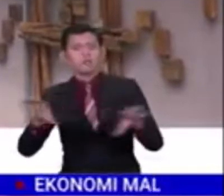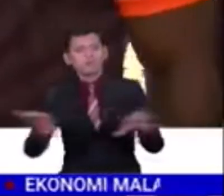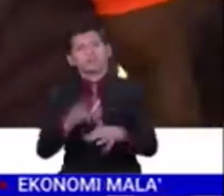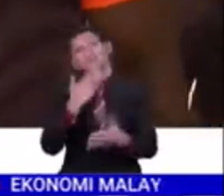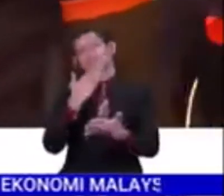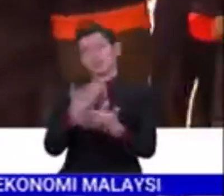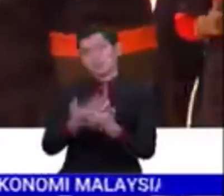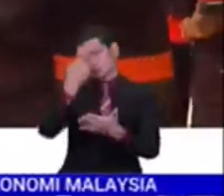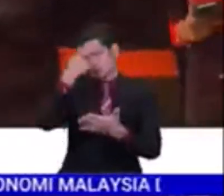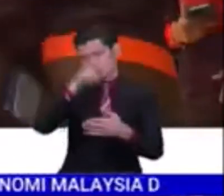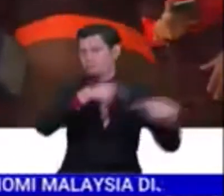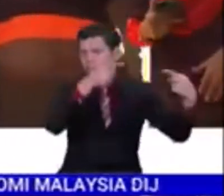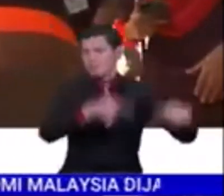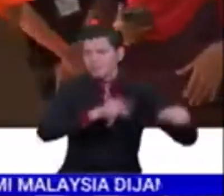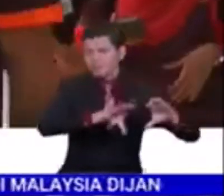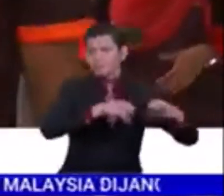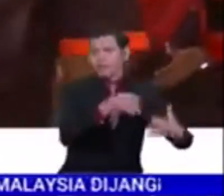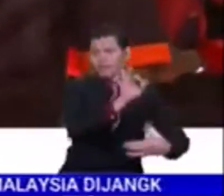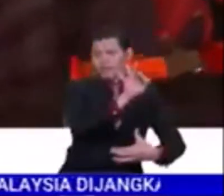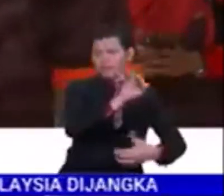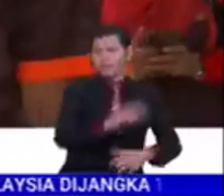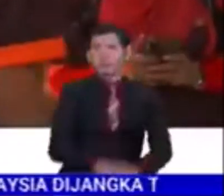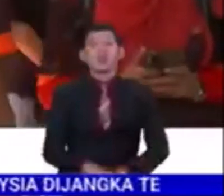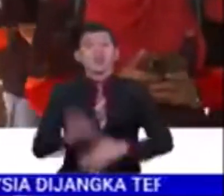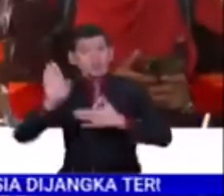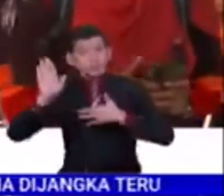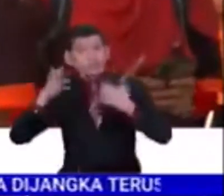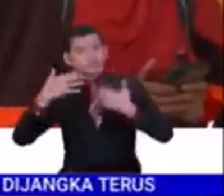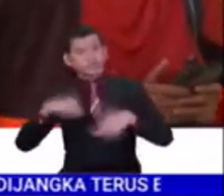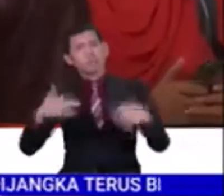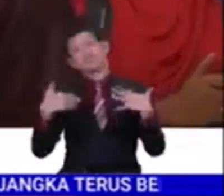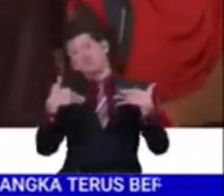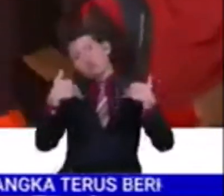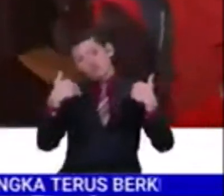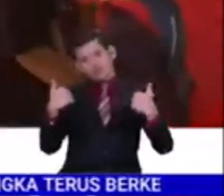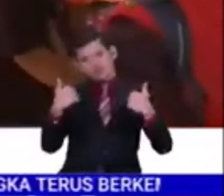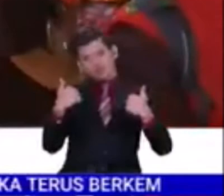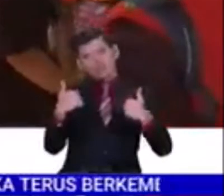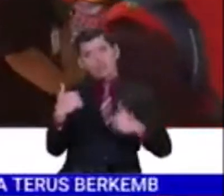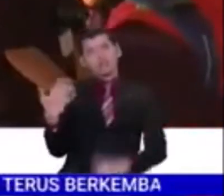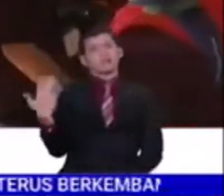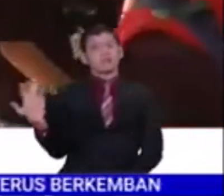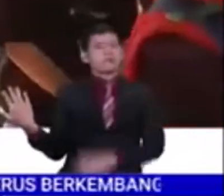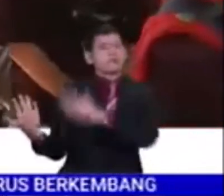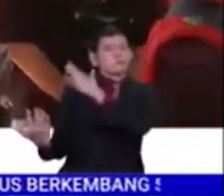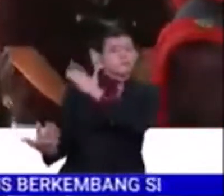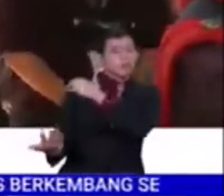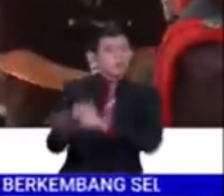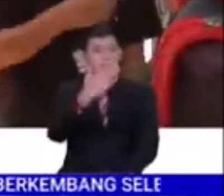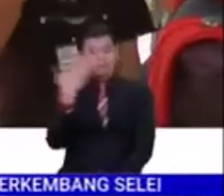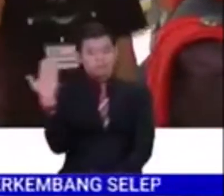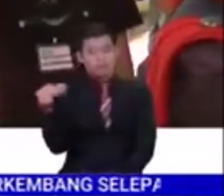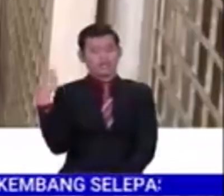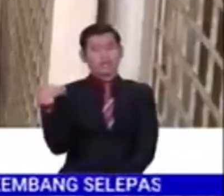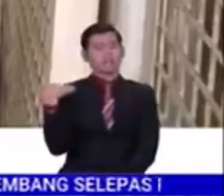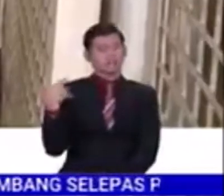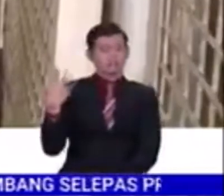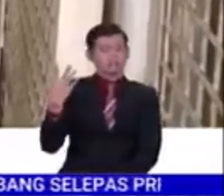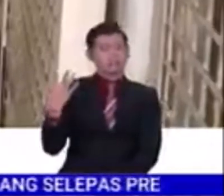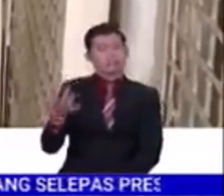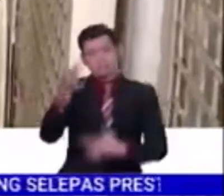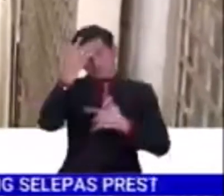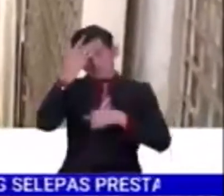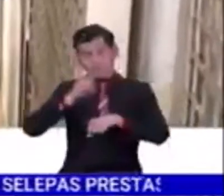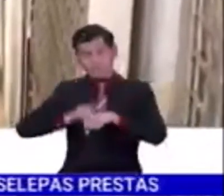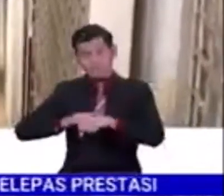terbaik Hai sementara itu diatur mengakui sudah pulih daripada kecederaan bahu kanan yang dialami ketika substansi dianode 6